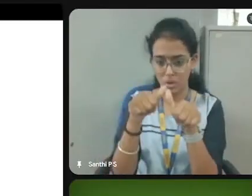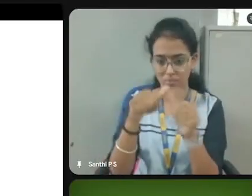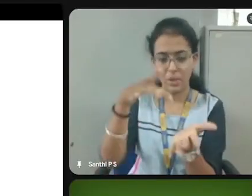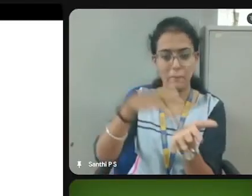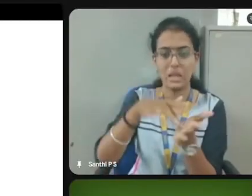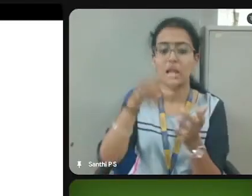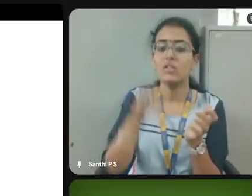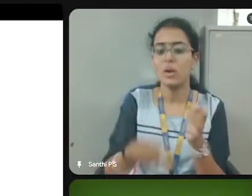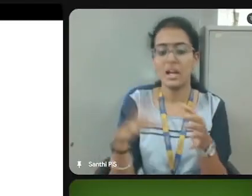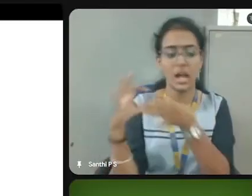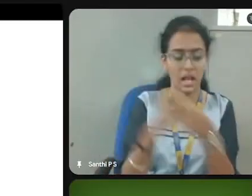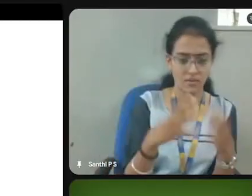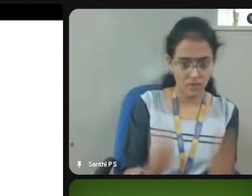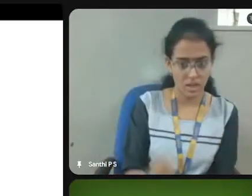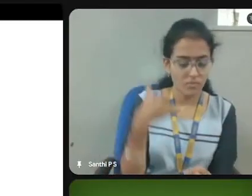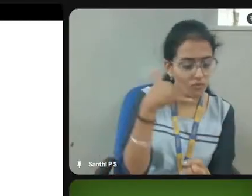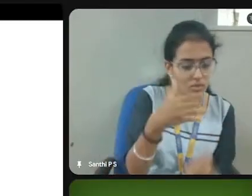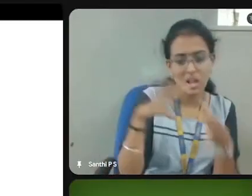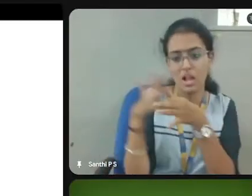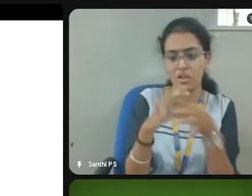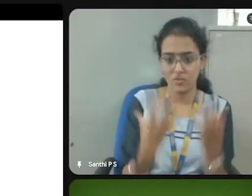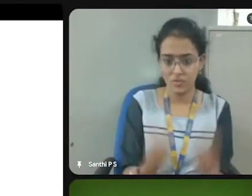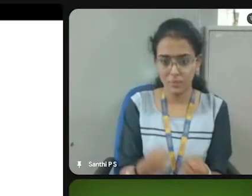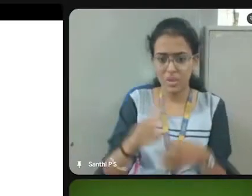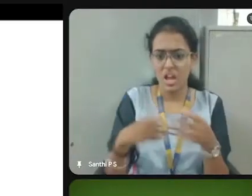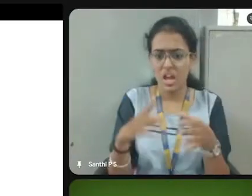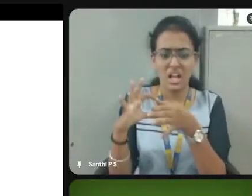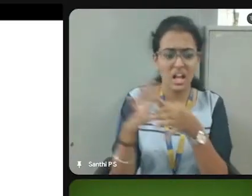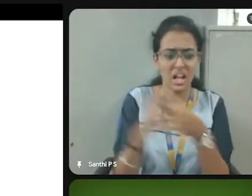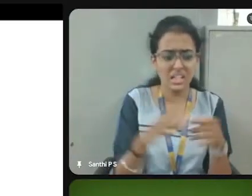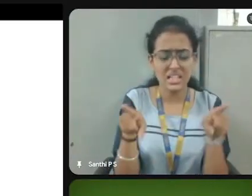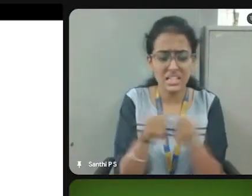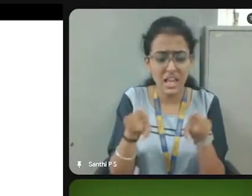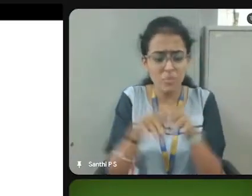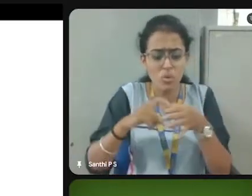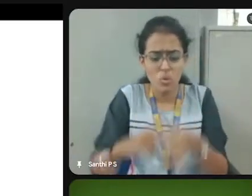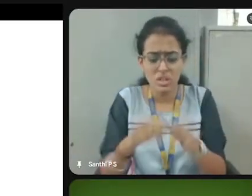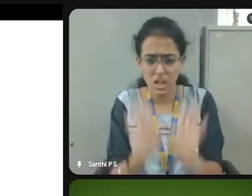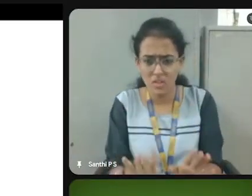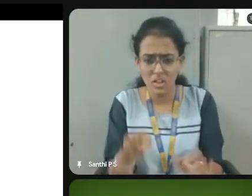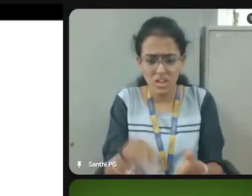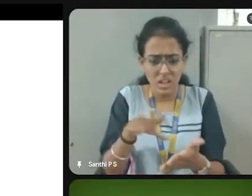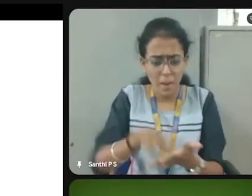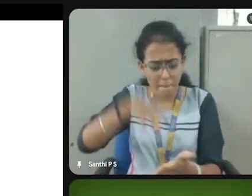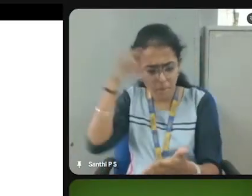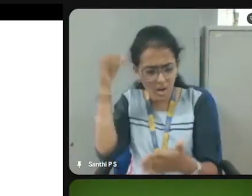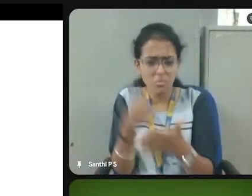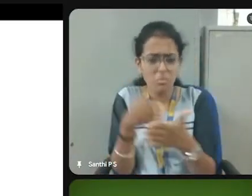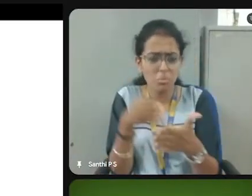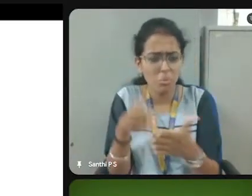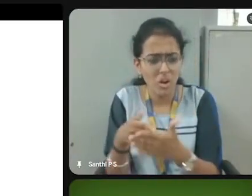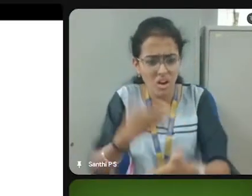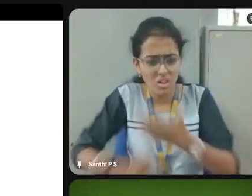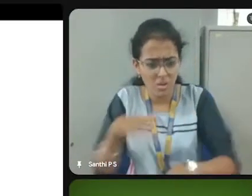ഇതിന് അനുബന്ധിച്ച് തൊട്ടടുത്ത് തന്നെ ഒരു ക്വസ്റ്റ്യൻ ചോദിച്ചിട്ടുണ്ട്, അവർക്ക് പഠന പരിമിതി ഉണ്ടാകാനുള്ള സാധ്യതയുണ്ടോന്ന്. അത്